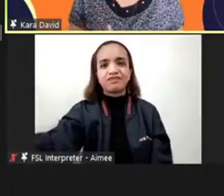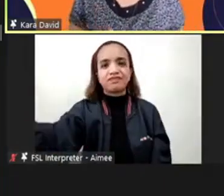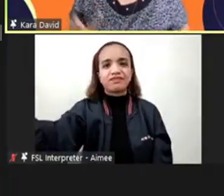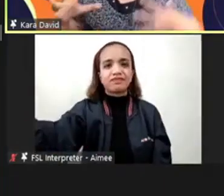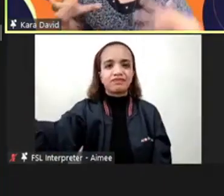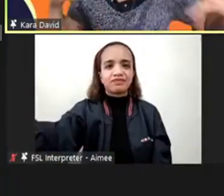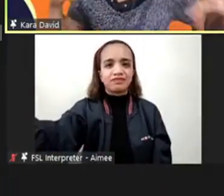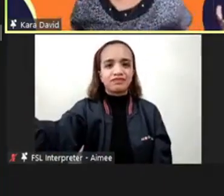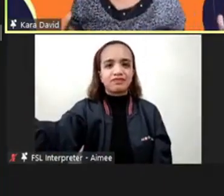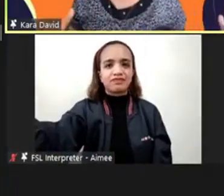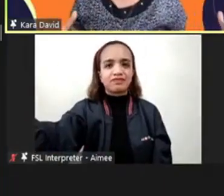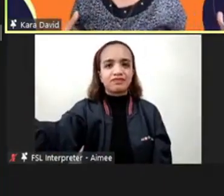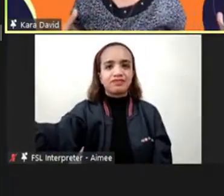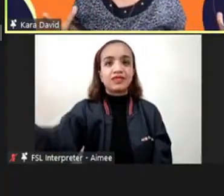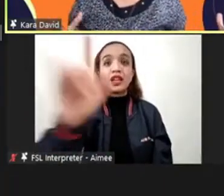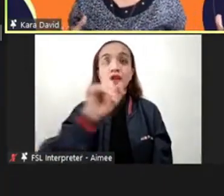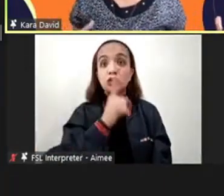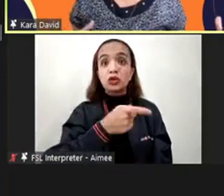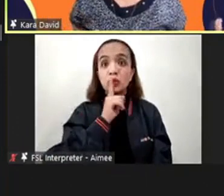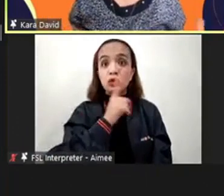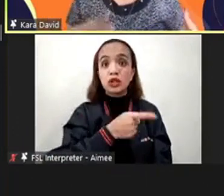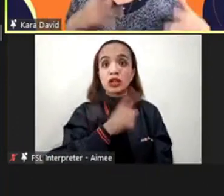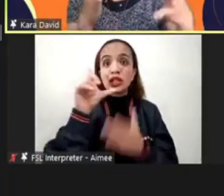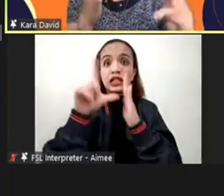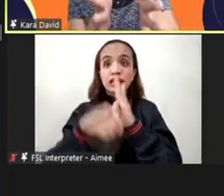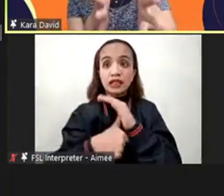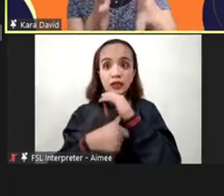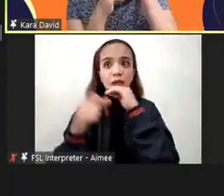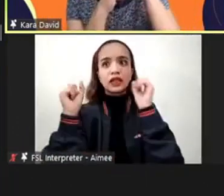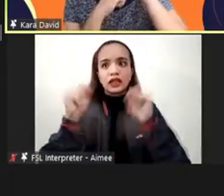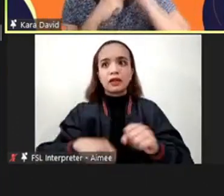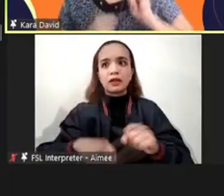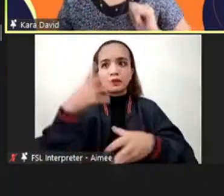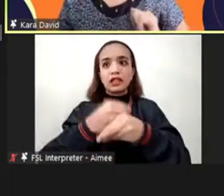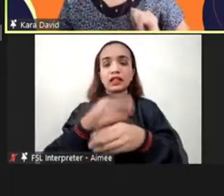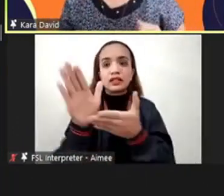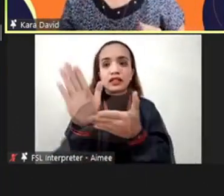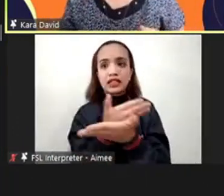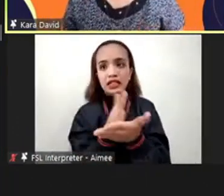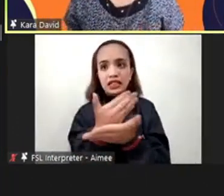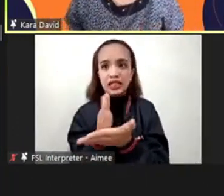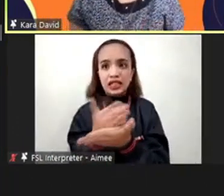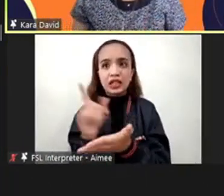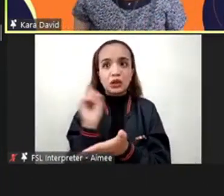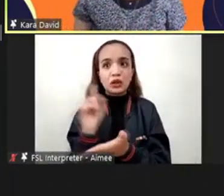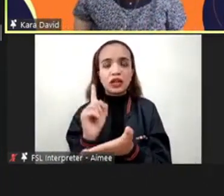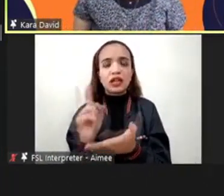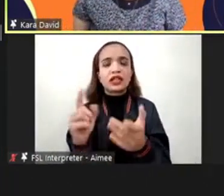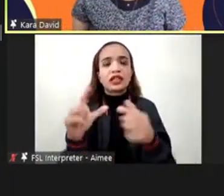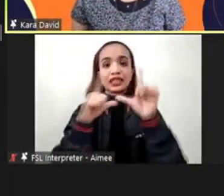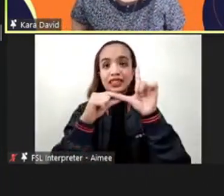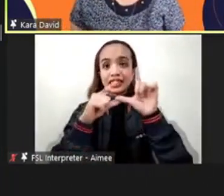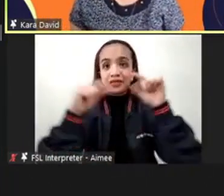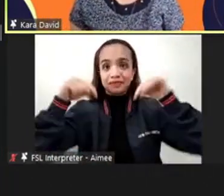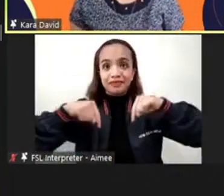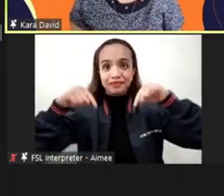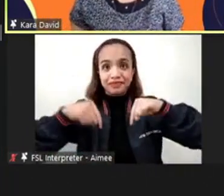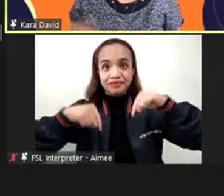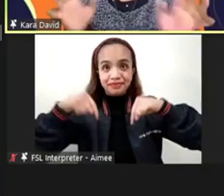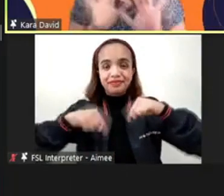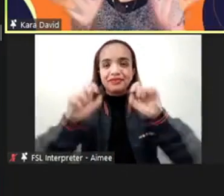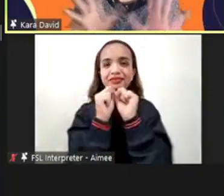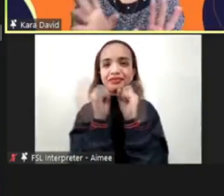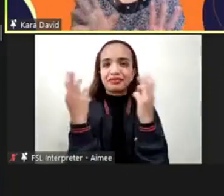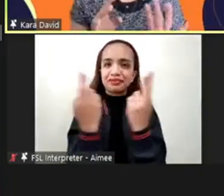sure na mamaya posibleng madagdagan pa yan. At kapag shinare po ninyo yung link dito sa ating webinar na